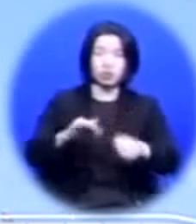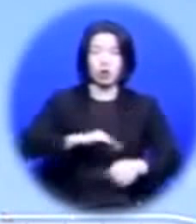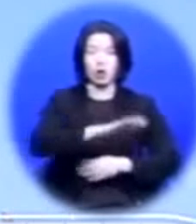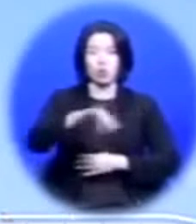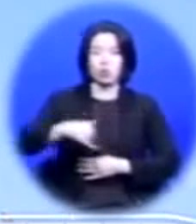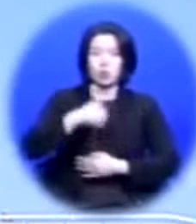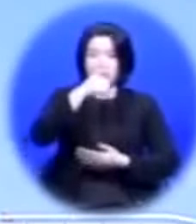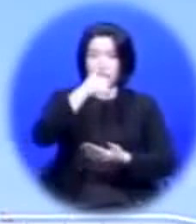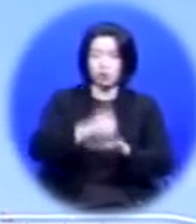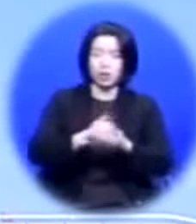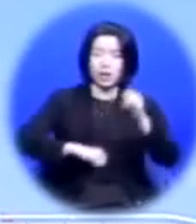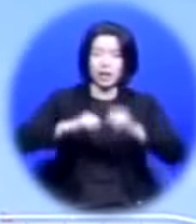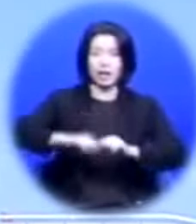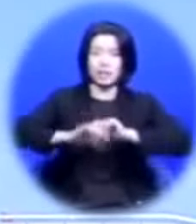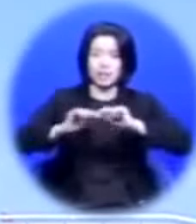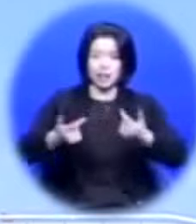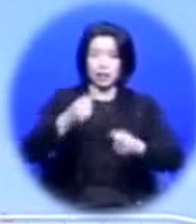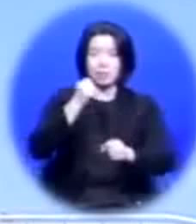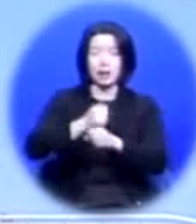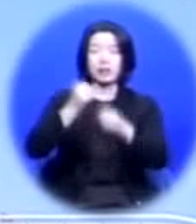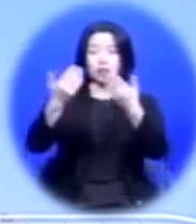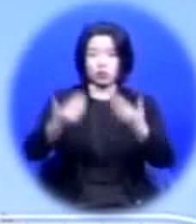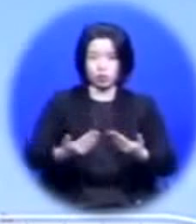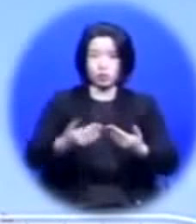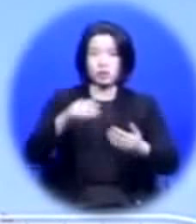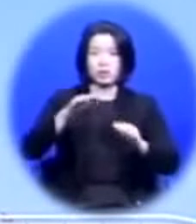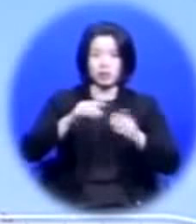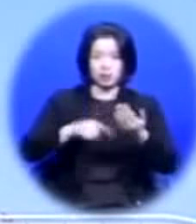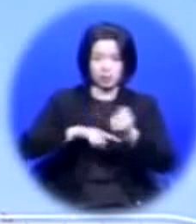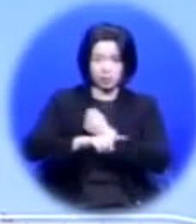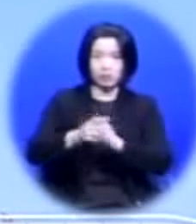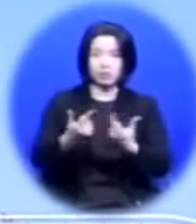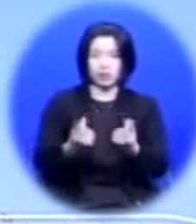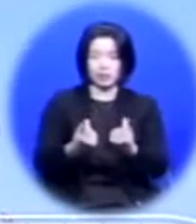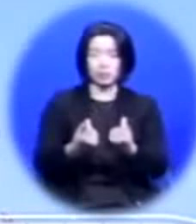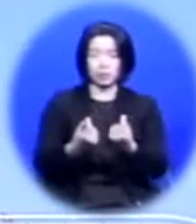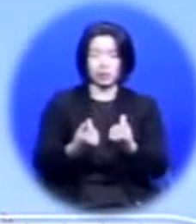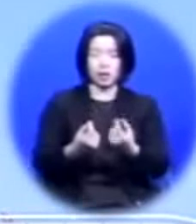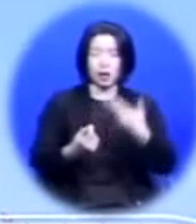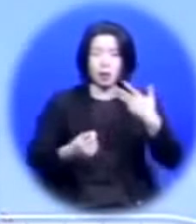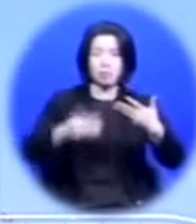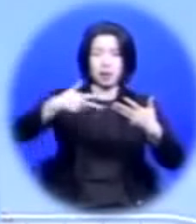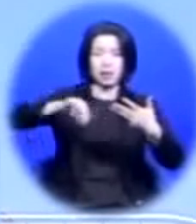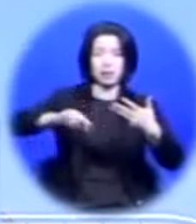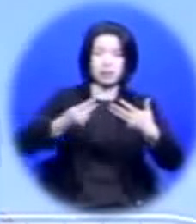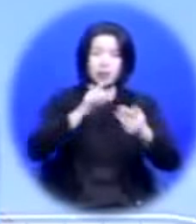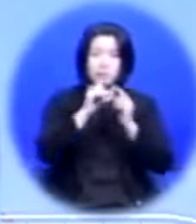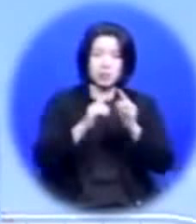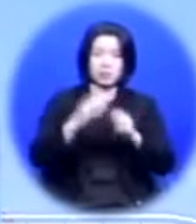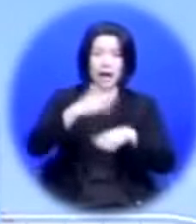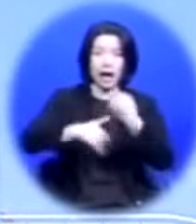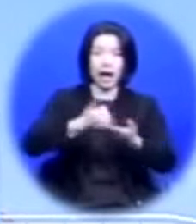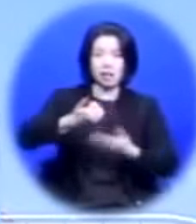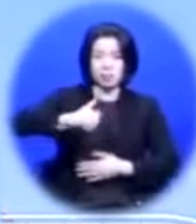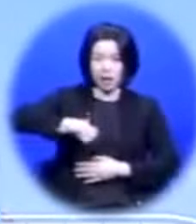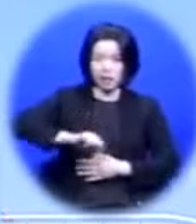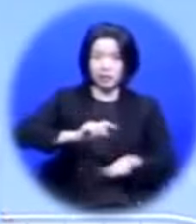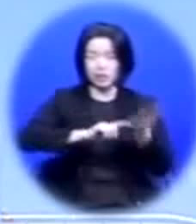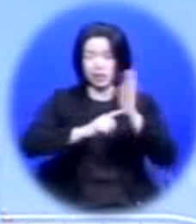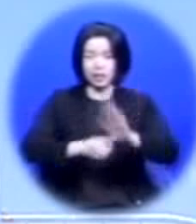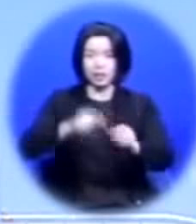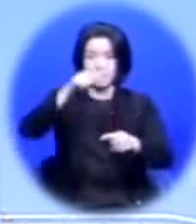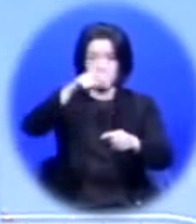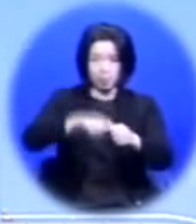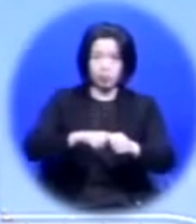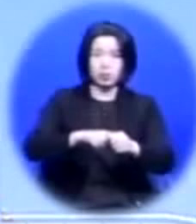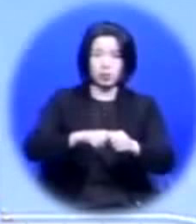죄짓지 않게 만들어 주신다는 겁니다 8절 말씀에 하나님의 아들이 나타나신